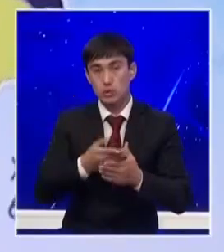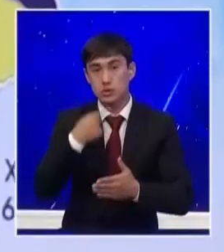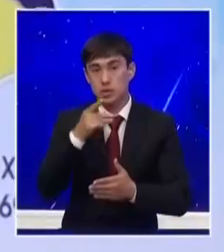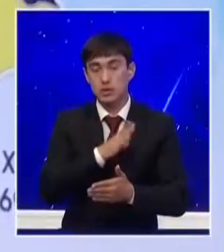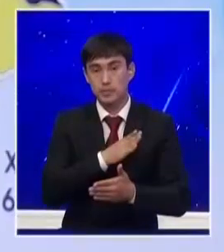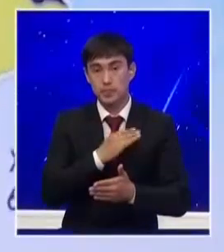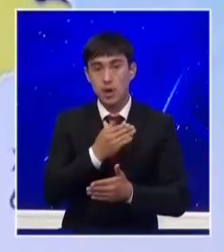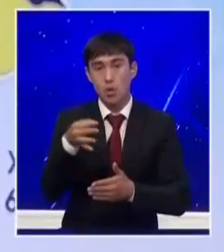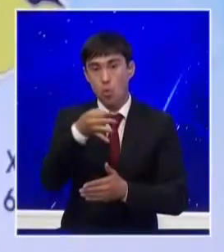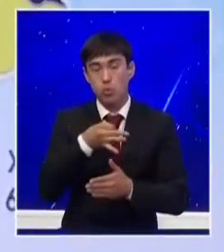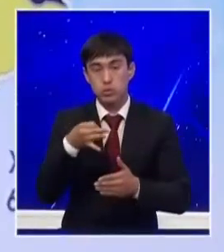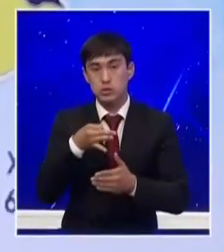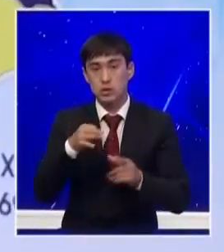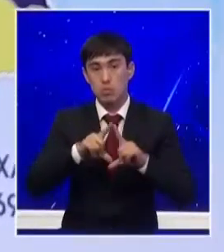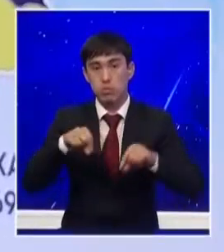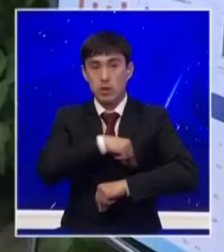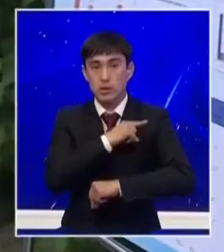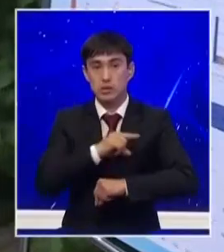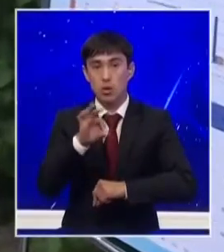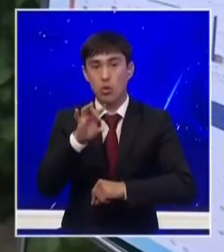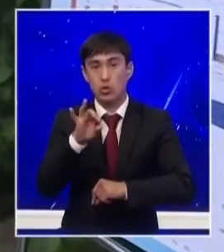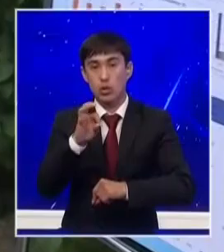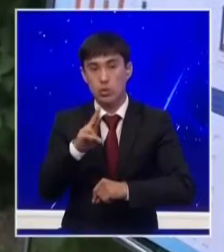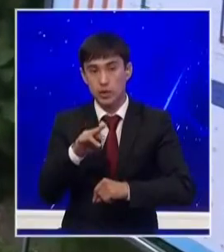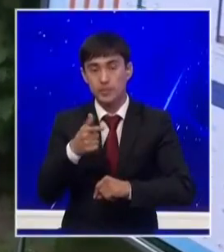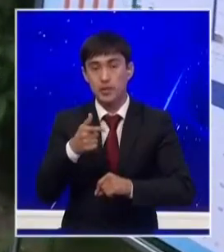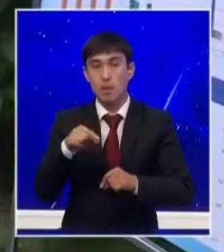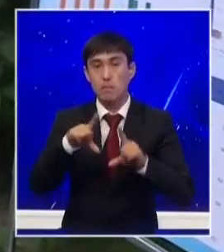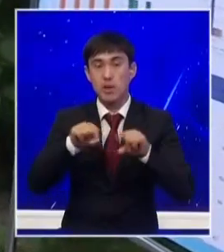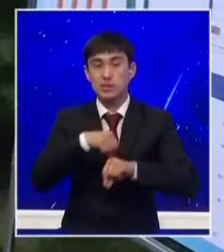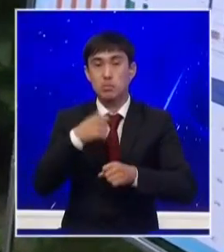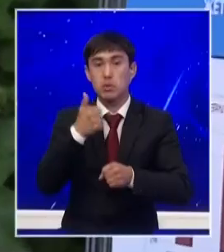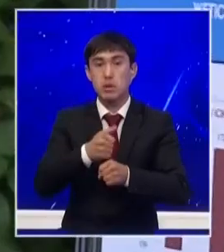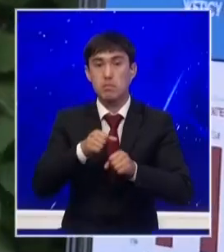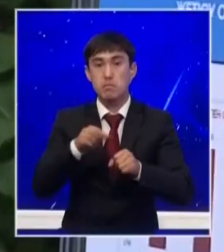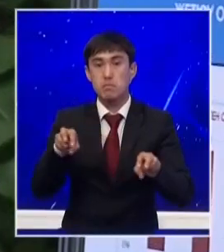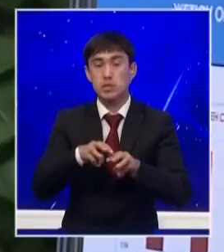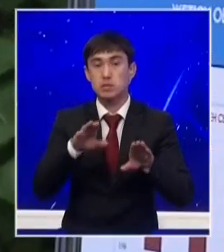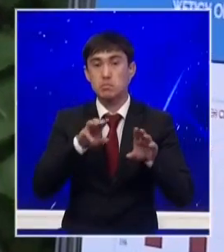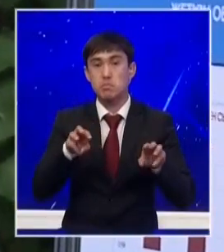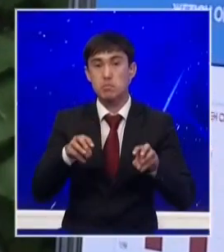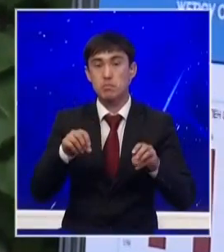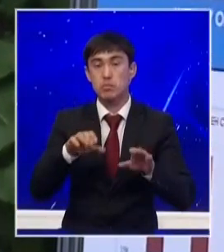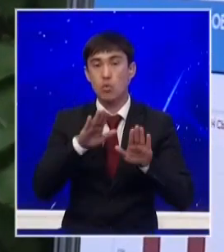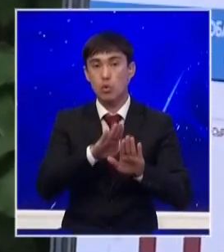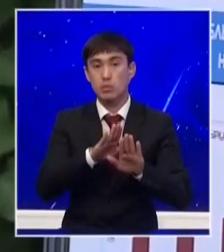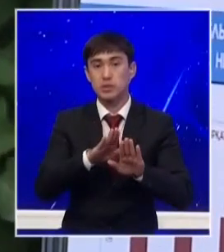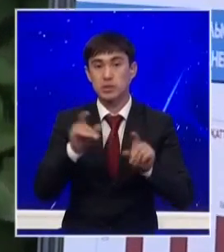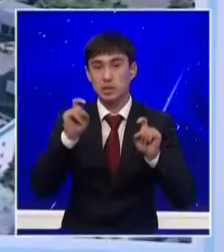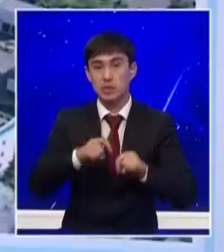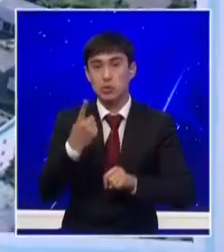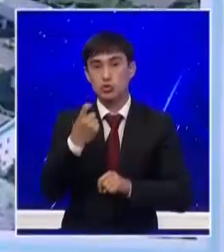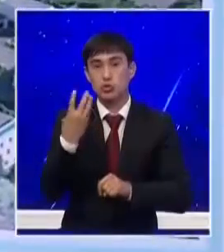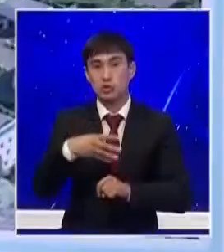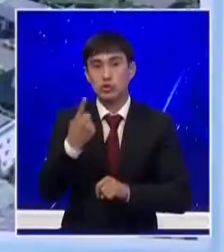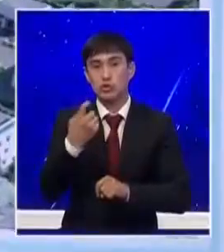айтты. Облыстық көпсалалы клиника онкология ғимаратына да премьер-министрдің орынбасары бас сұқты. Мұнда күніне 140-150 адам